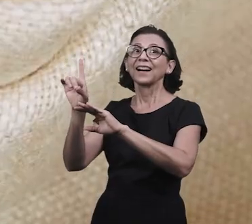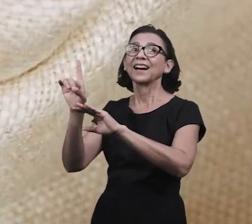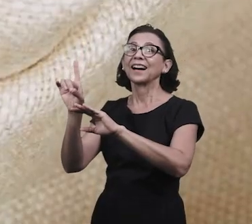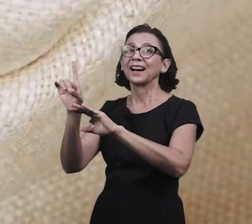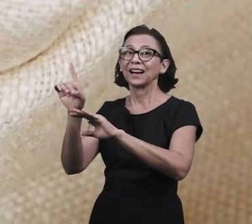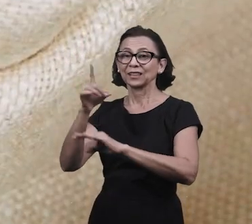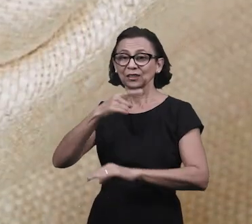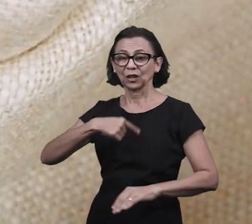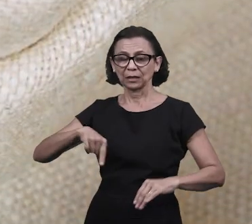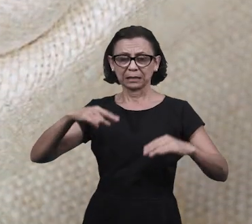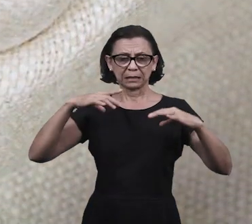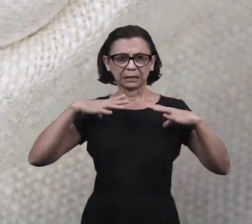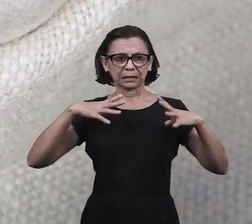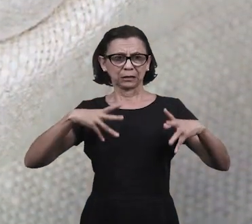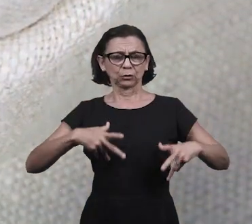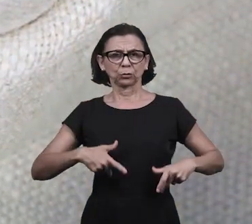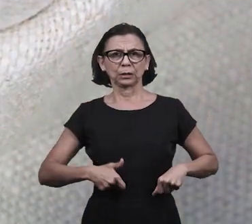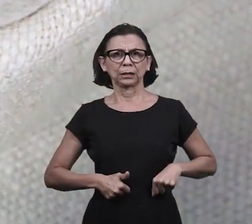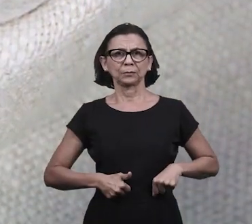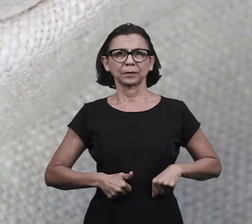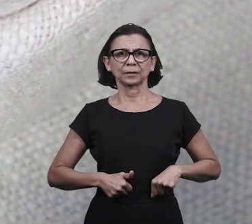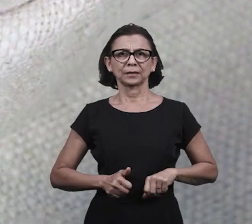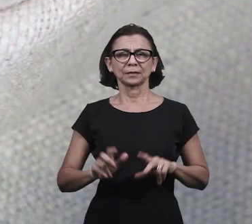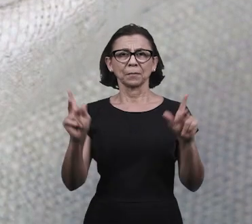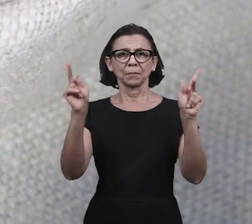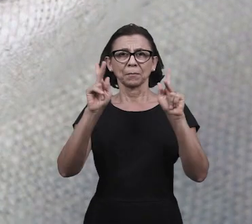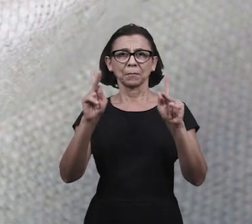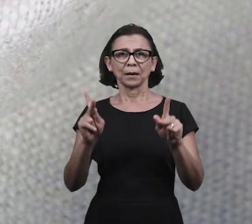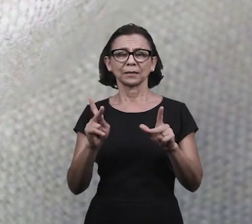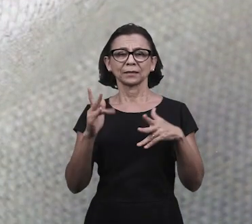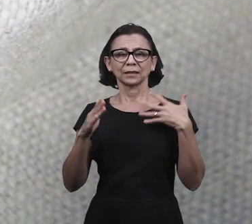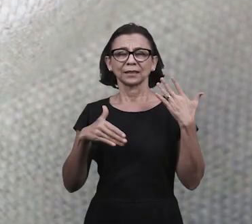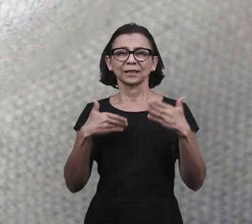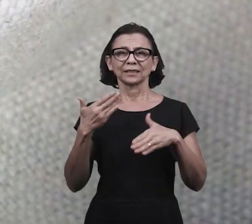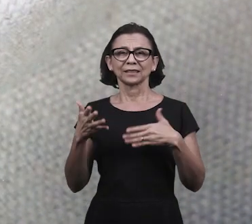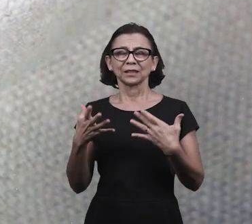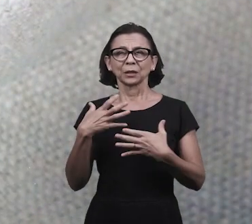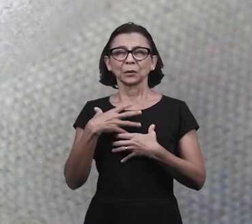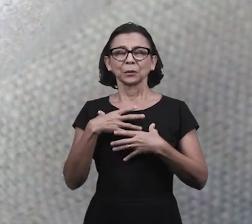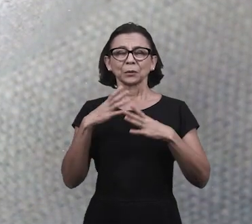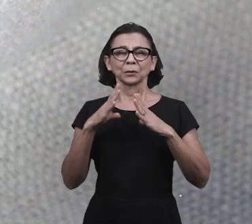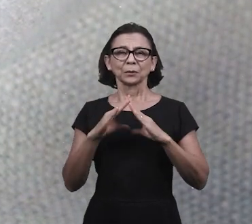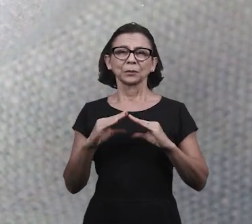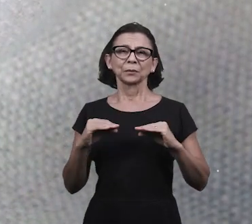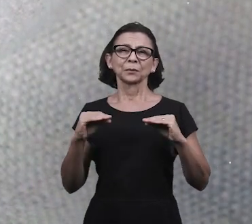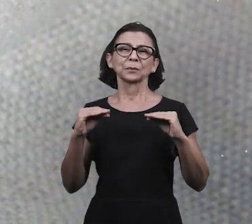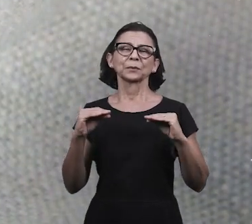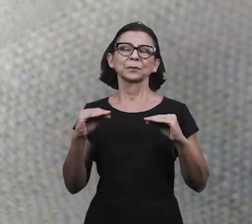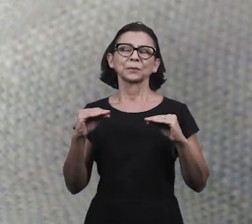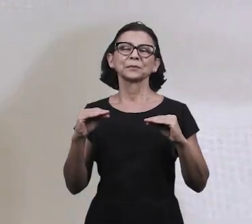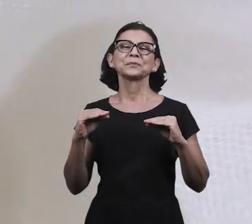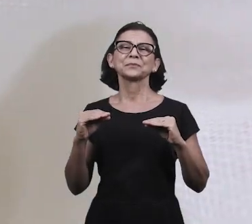dia, as vestes estando limpas, temos paz e alegria.